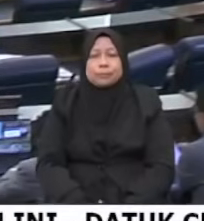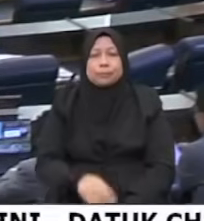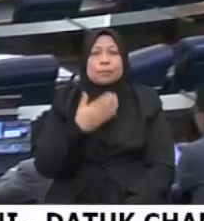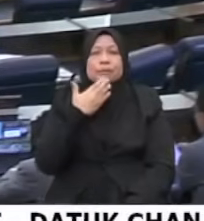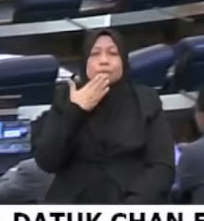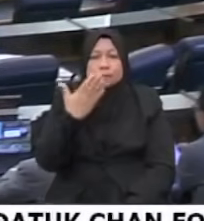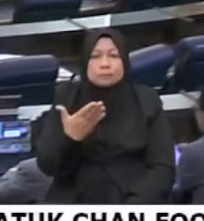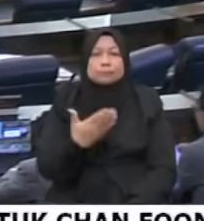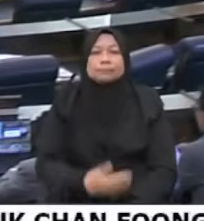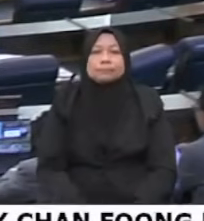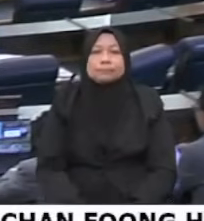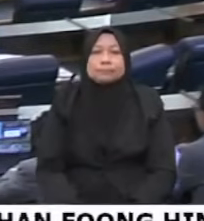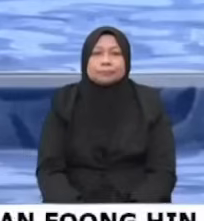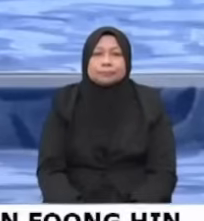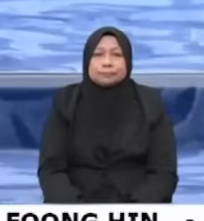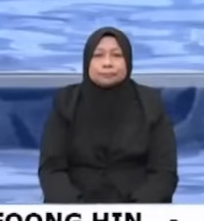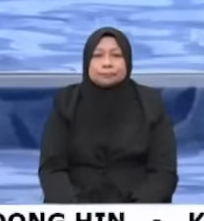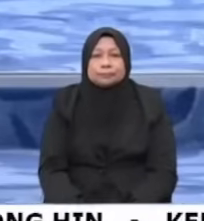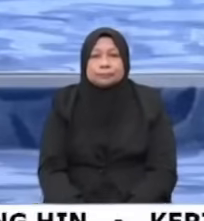kasih